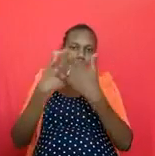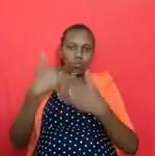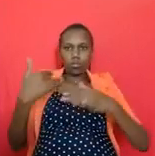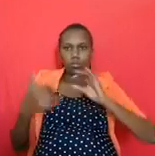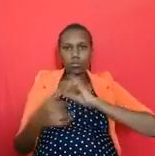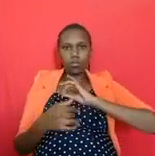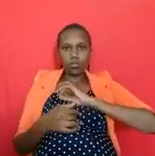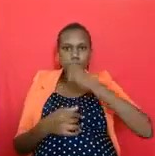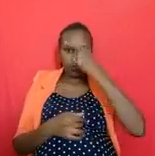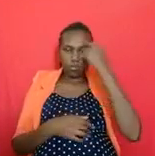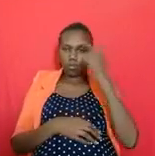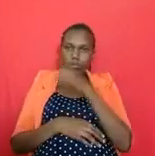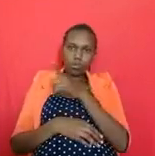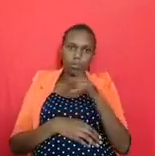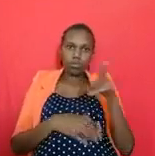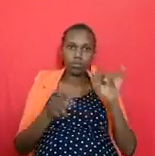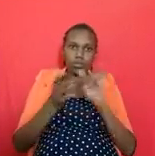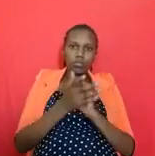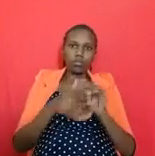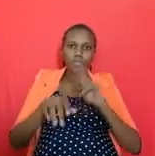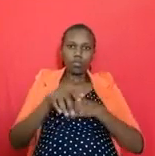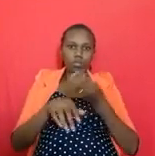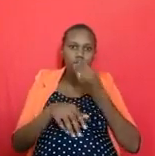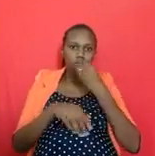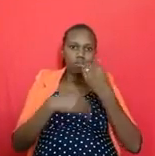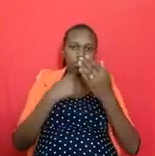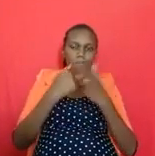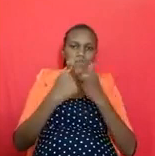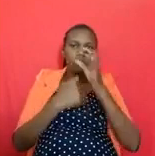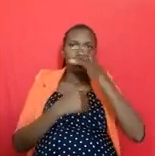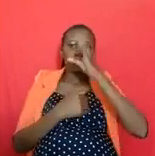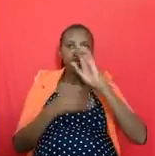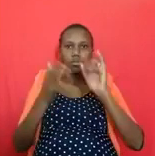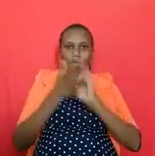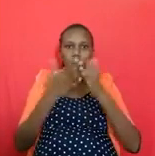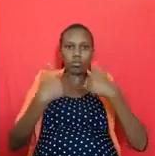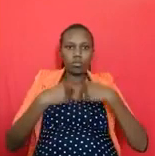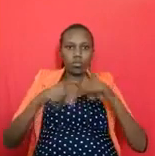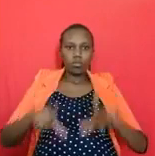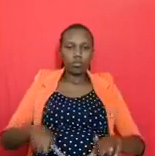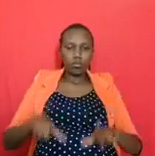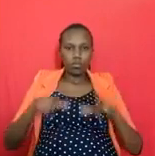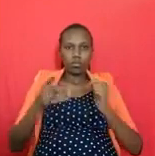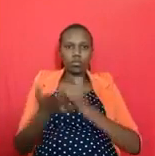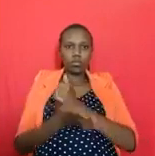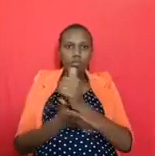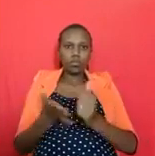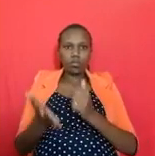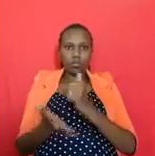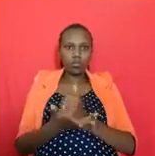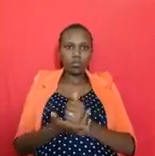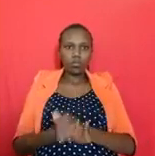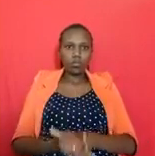yake nĩ ũndũ waku nĩguo warĩa na wanyua ũgĩe na ngaa.